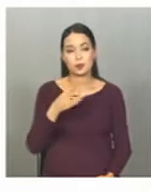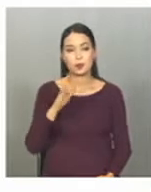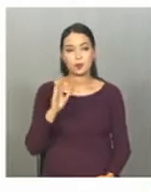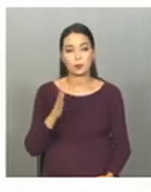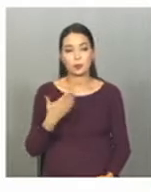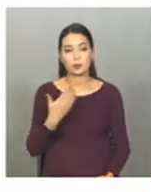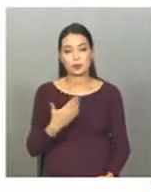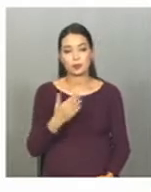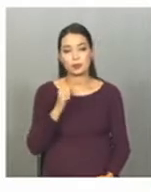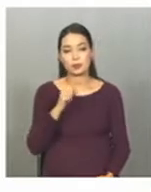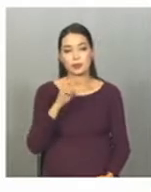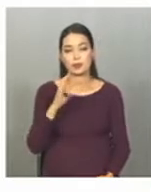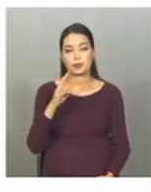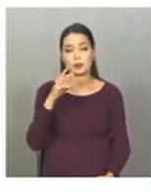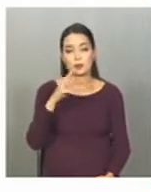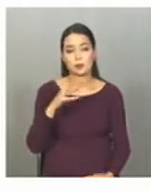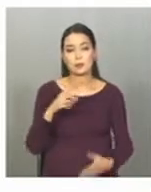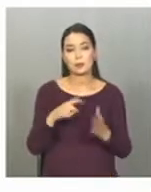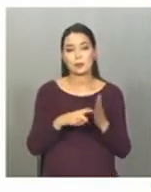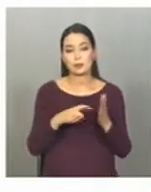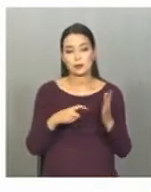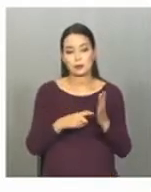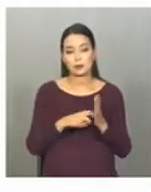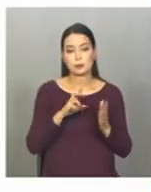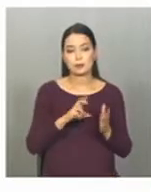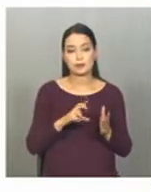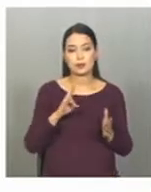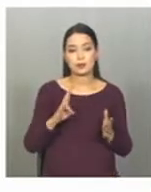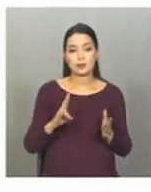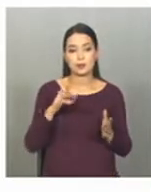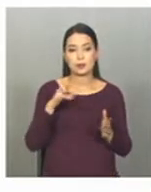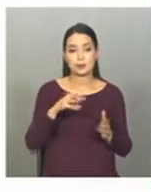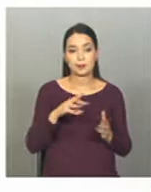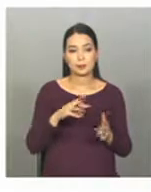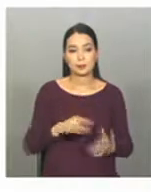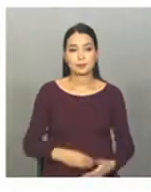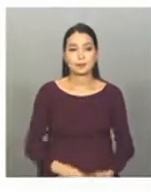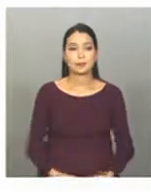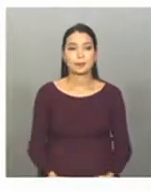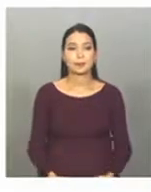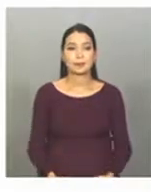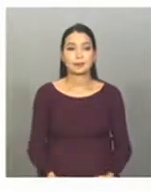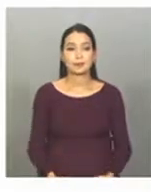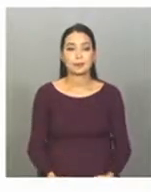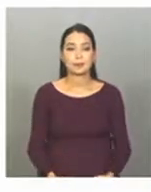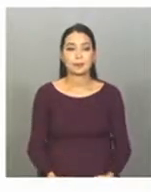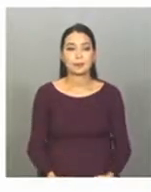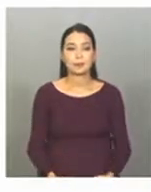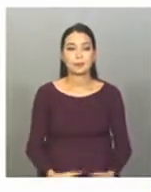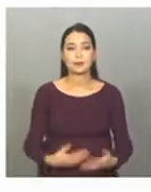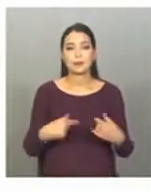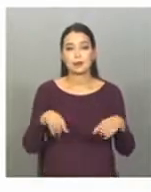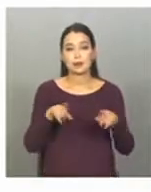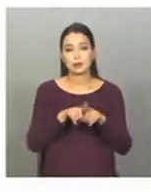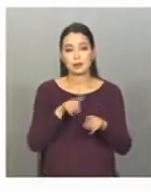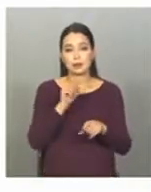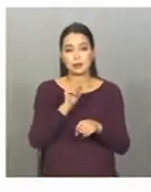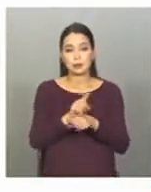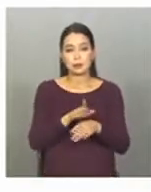а-ның n-нан m дәрежесі бөлінген b-ның n-нан m дәрежесі. Енді мынадай тапсырмалар